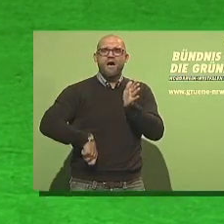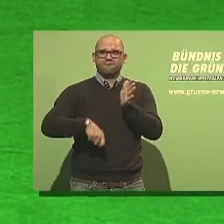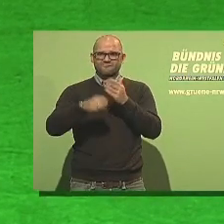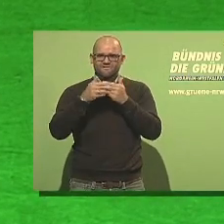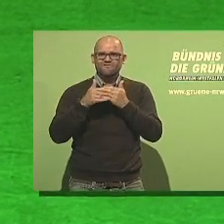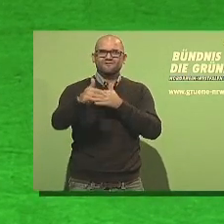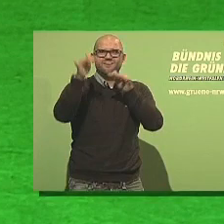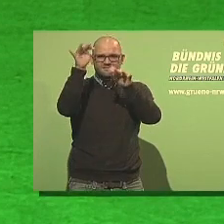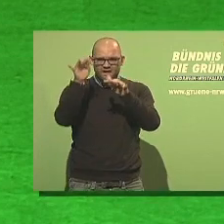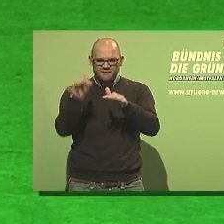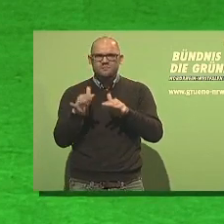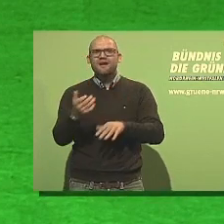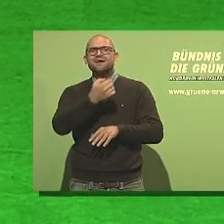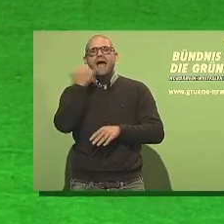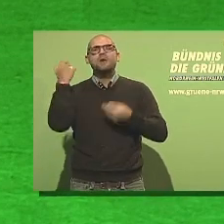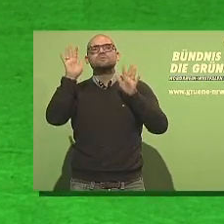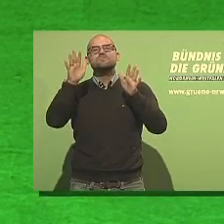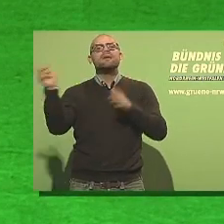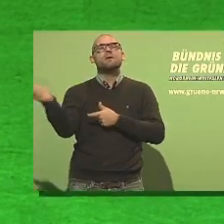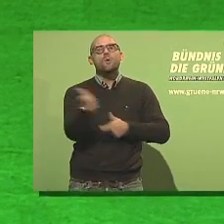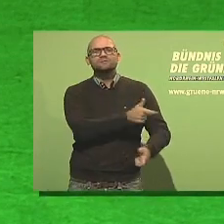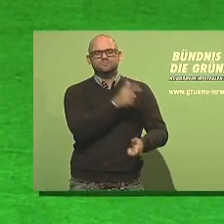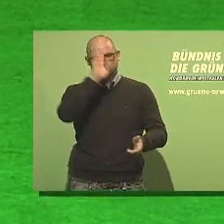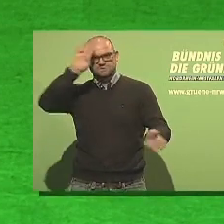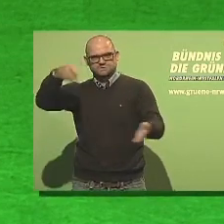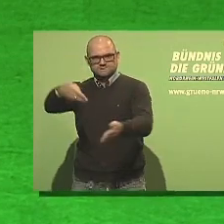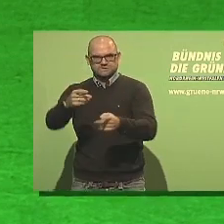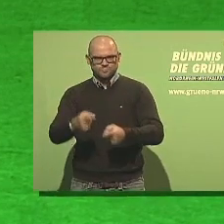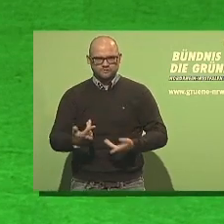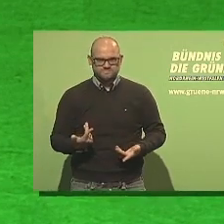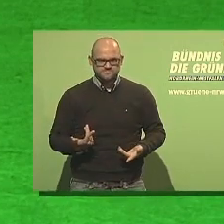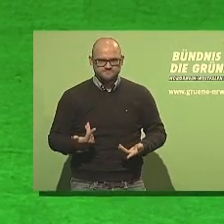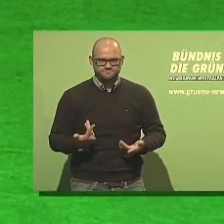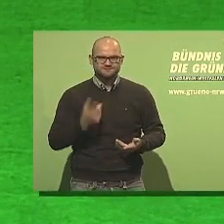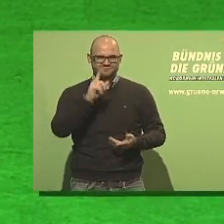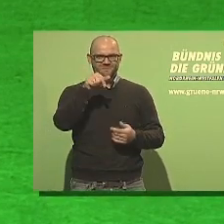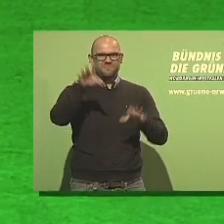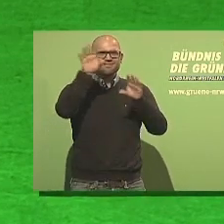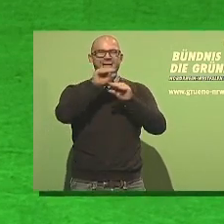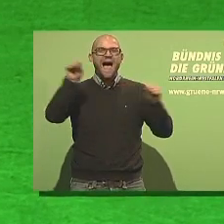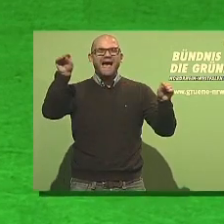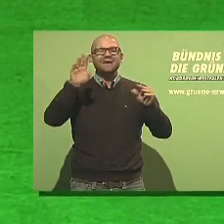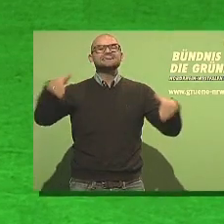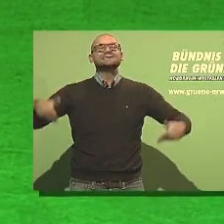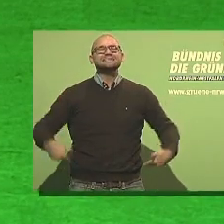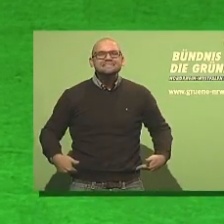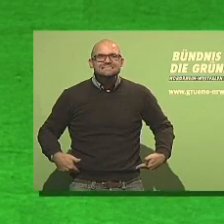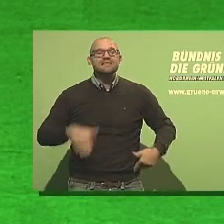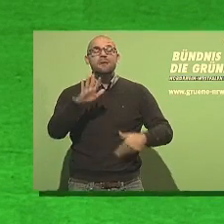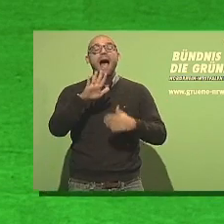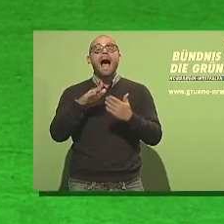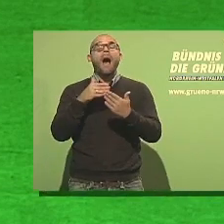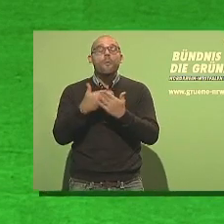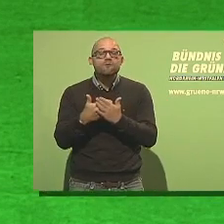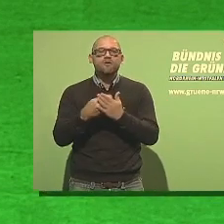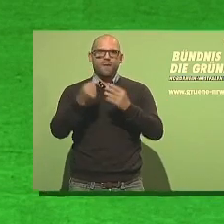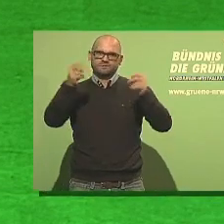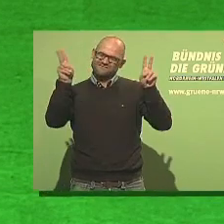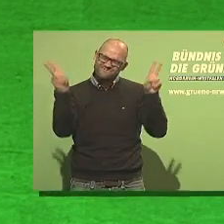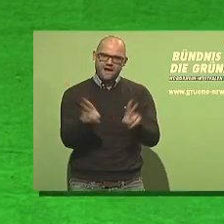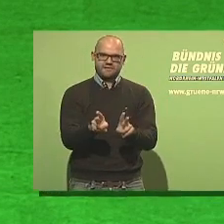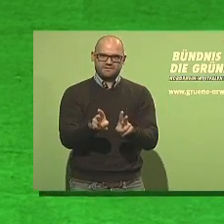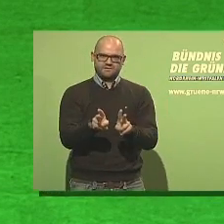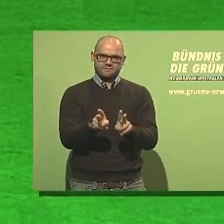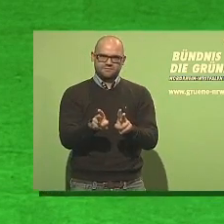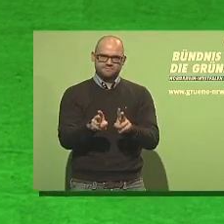von rechts- und islamistischen Terrorismus konzentriert. Aber einen Nachrichtendienst mit deutlich reduziertem Aufgabenspektrum. Wir müssen diesen